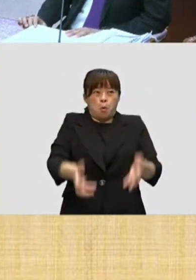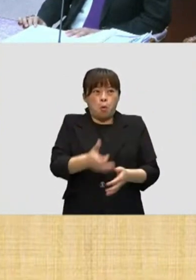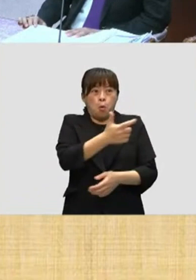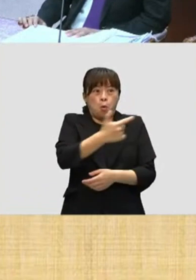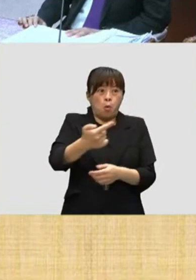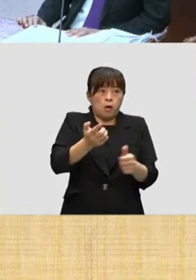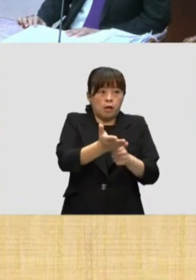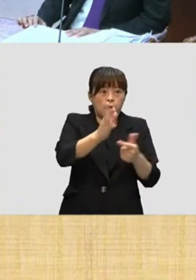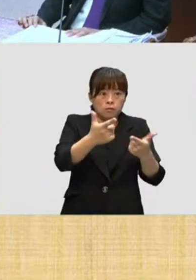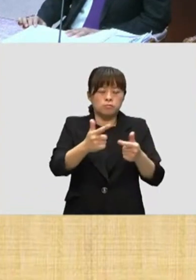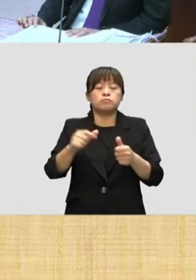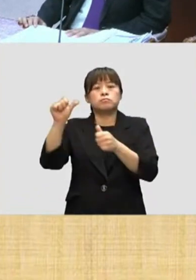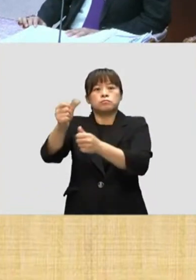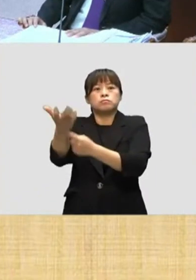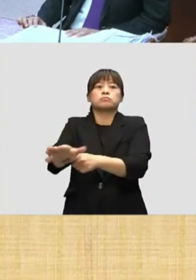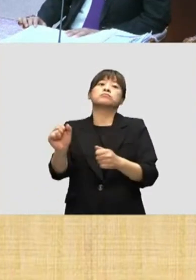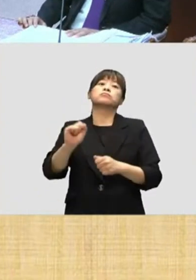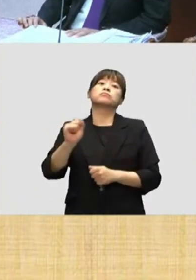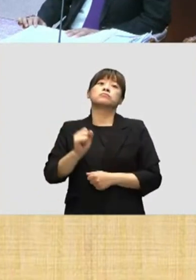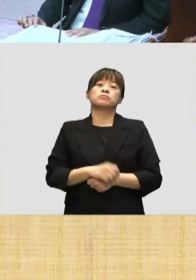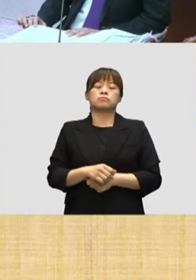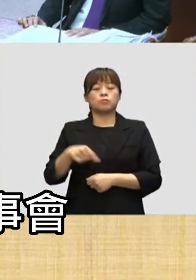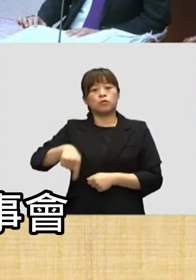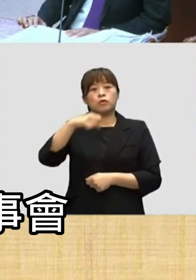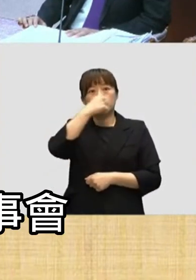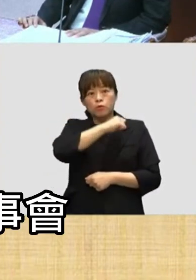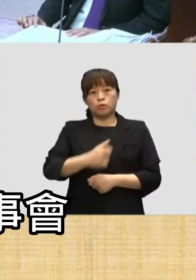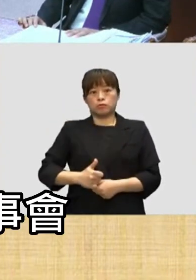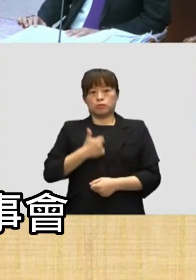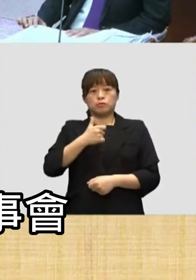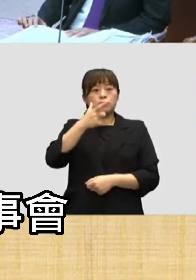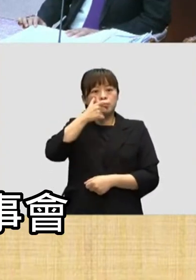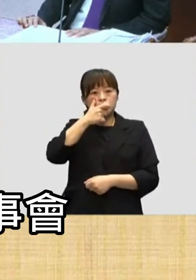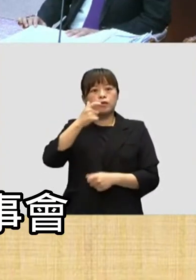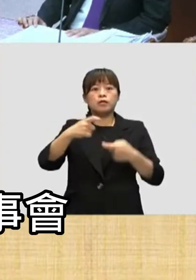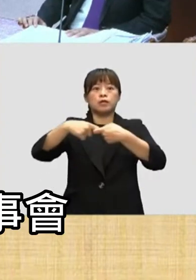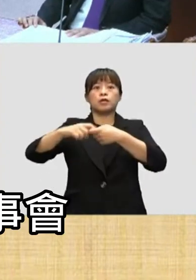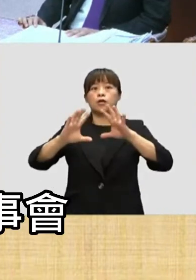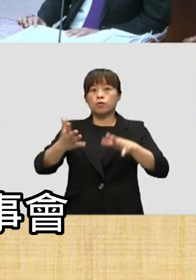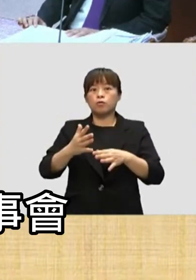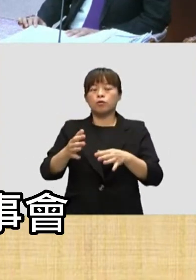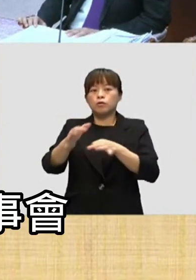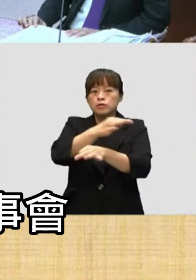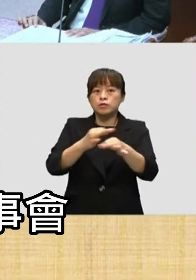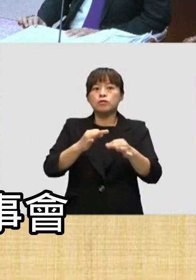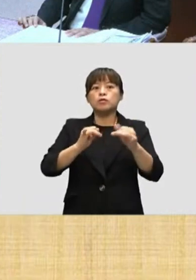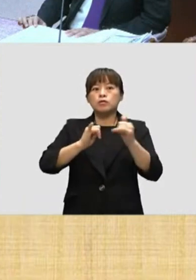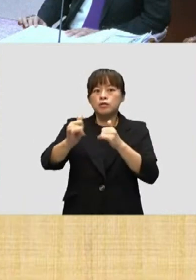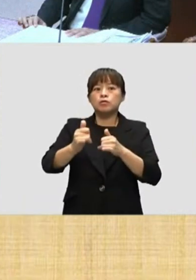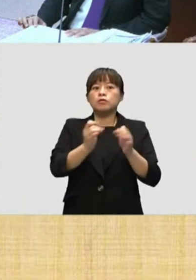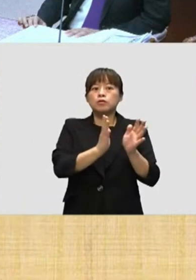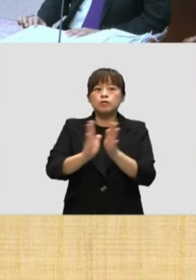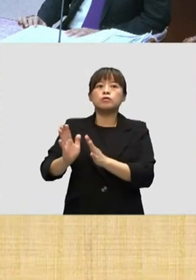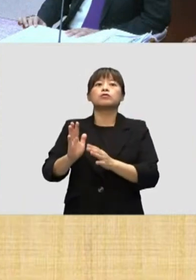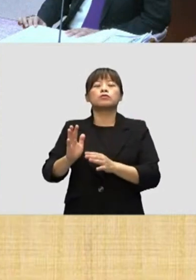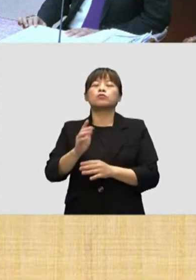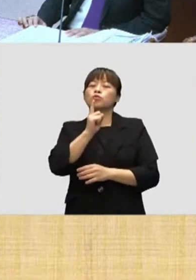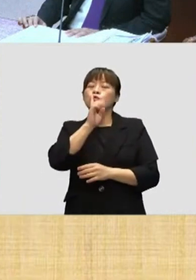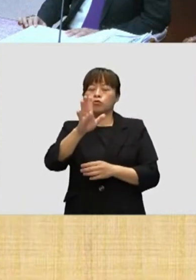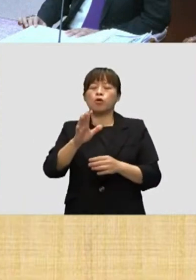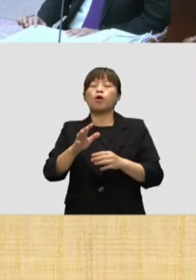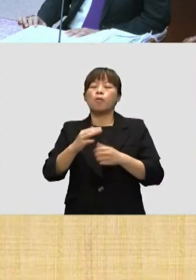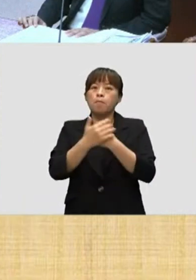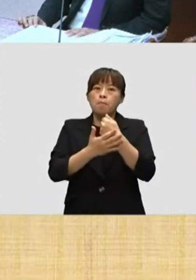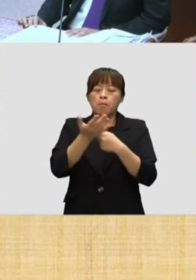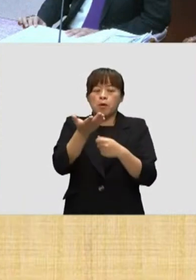杀人不得科处死刑。而且我国实务又参照联合国经济及社会理事会公布的保障